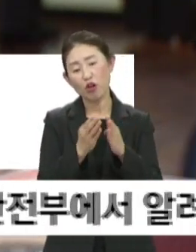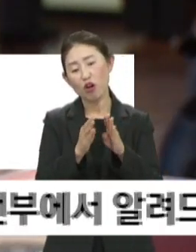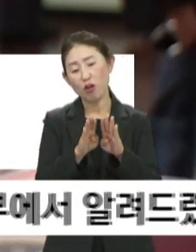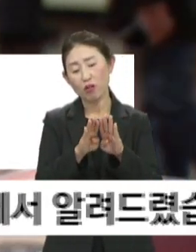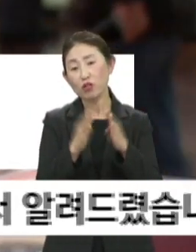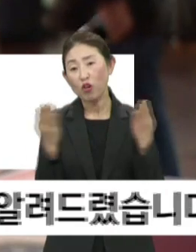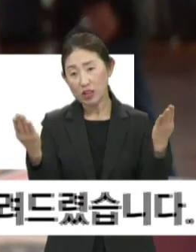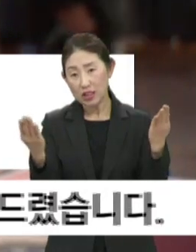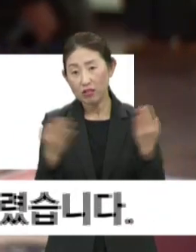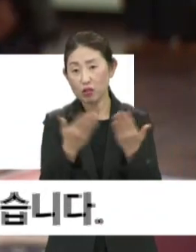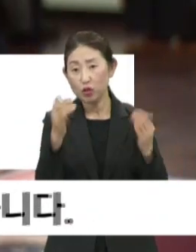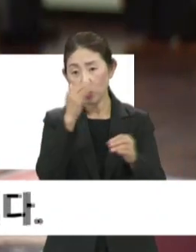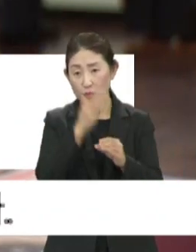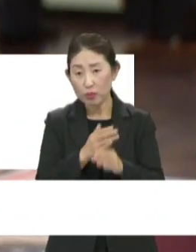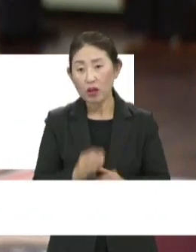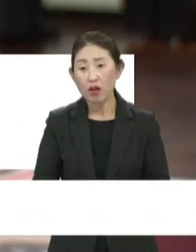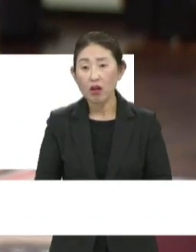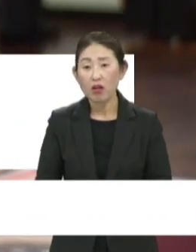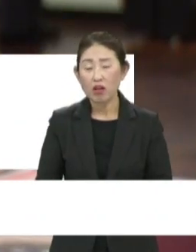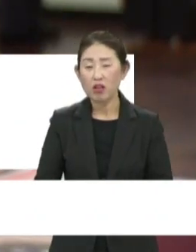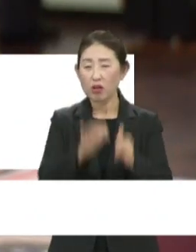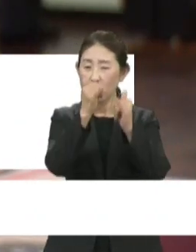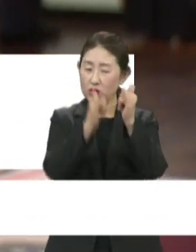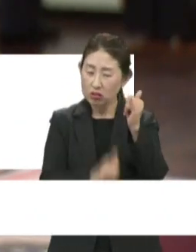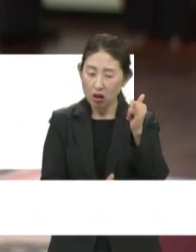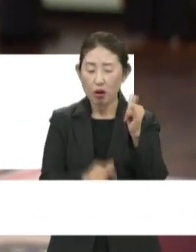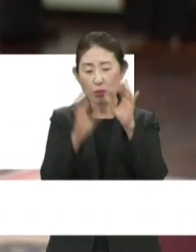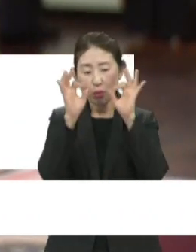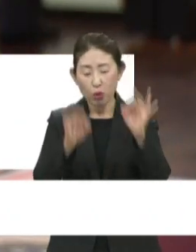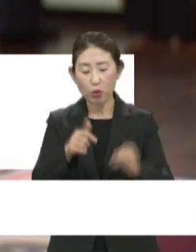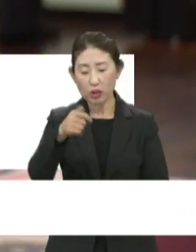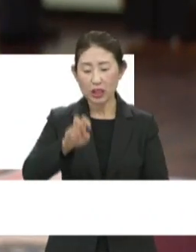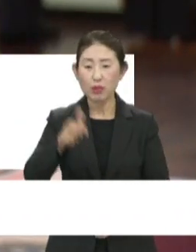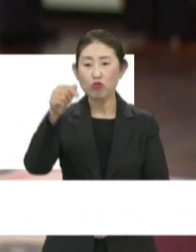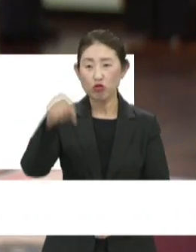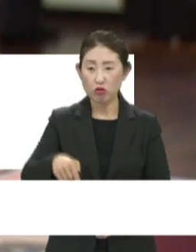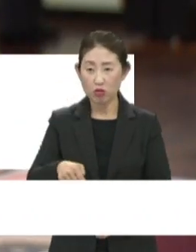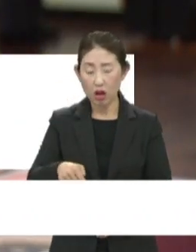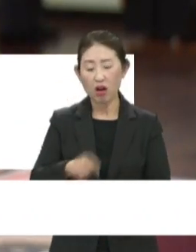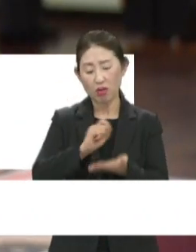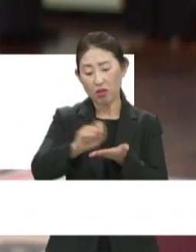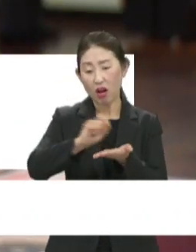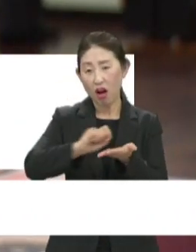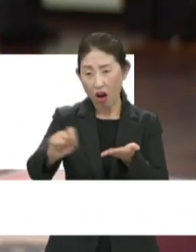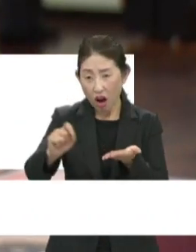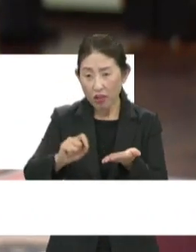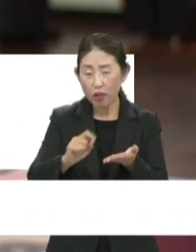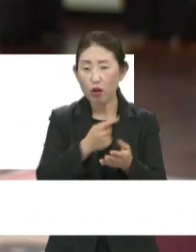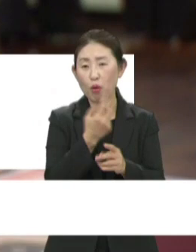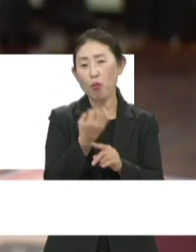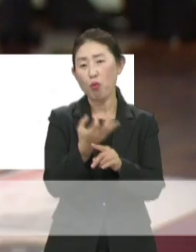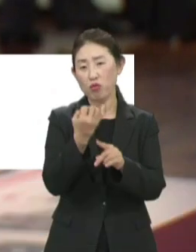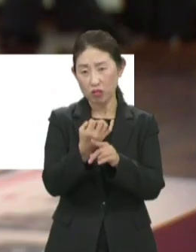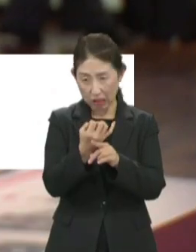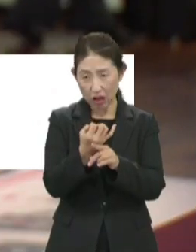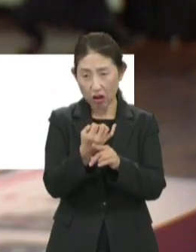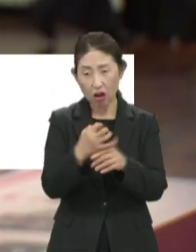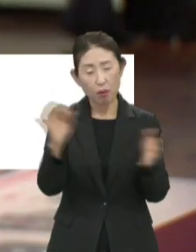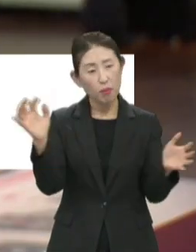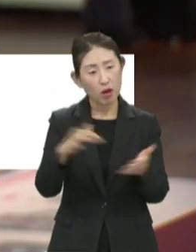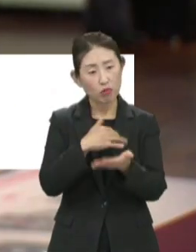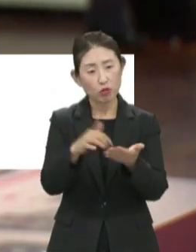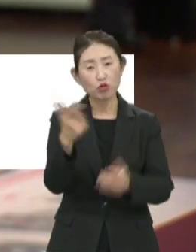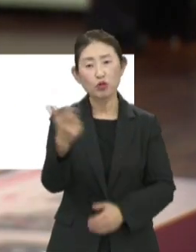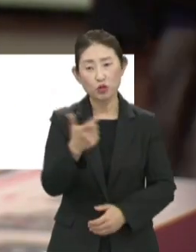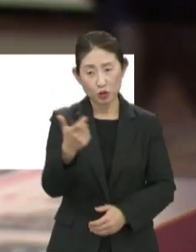전시에서는 독립기념관 자료 기증의 주요 역사와 함께 김구 서명문 태극기 등 보물로 지정된 주요 기증자료 원본